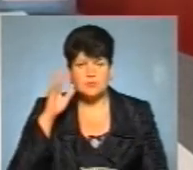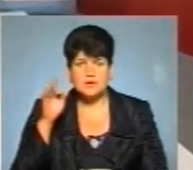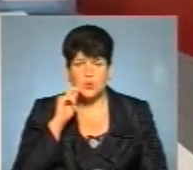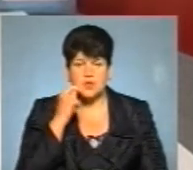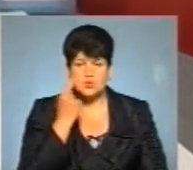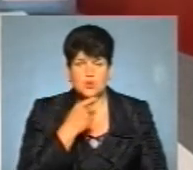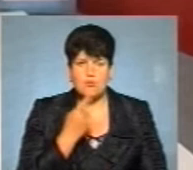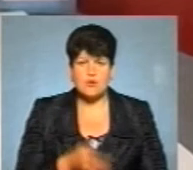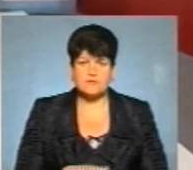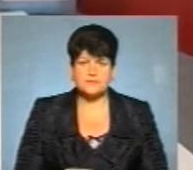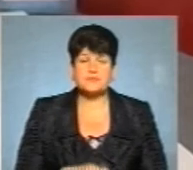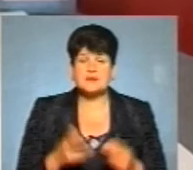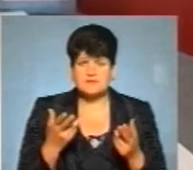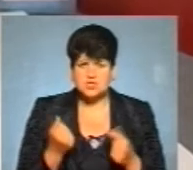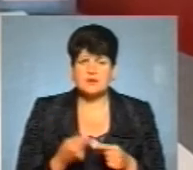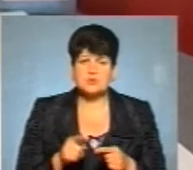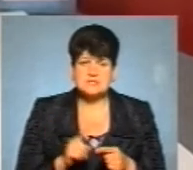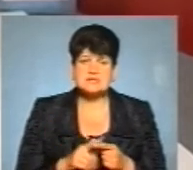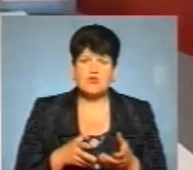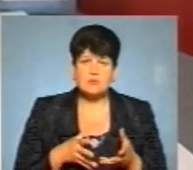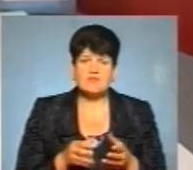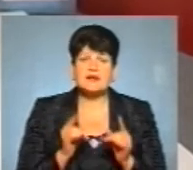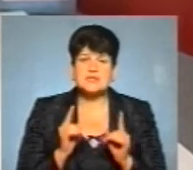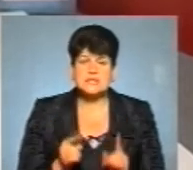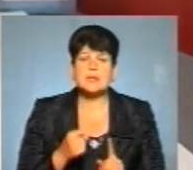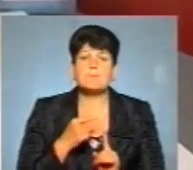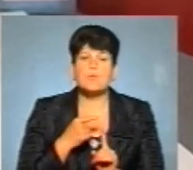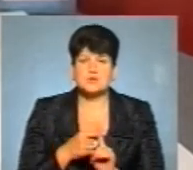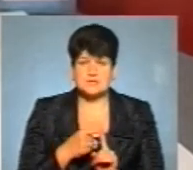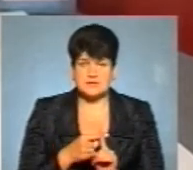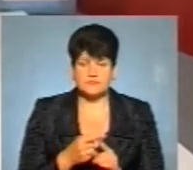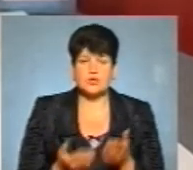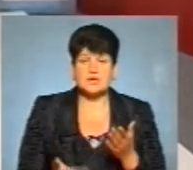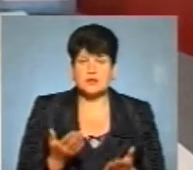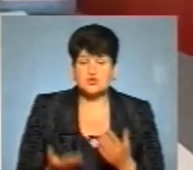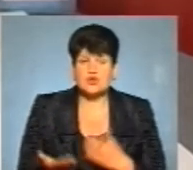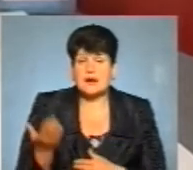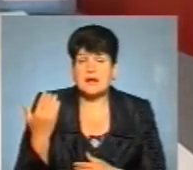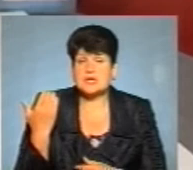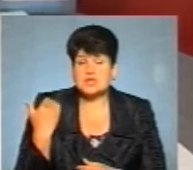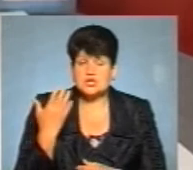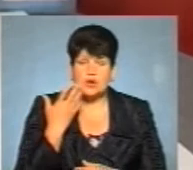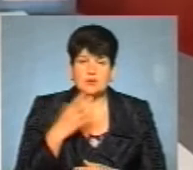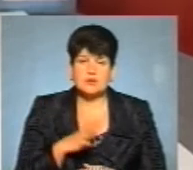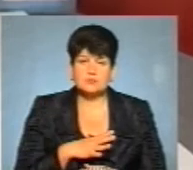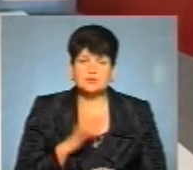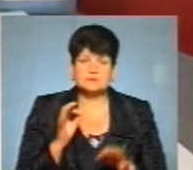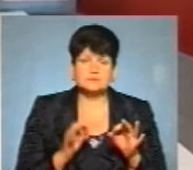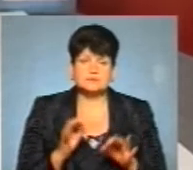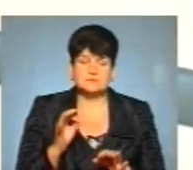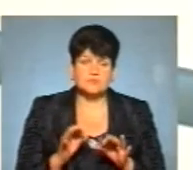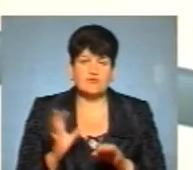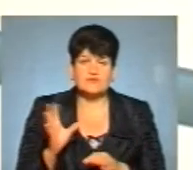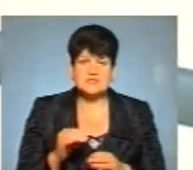мови? Звичайно, це впливає тільки позитивно, тому що якщо раніше, коли були введені квоти, так,